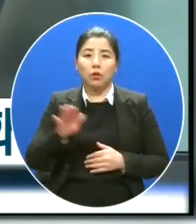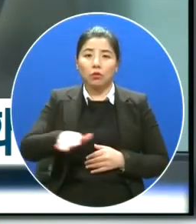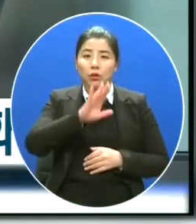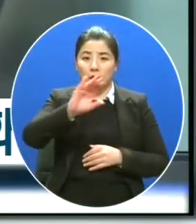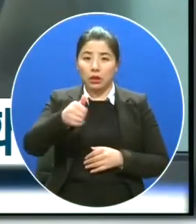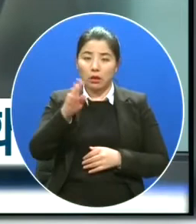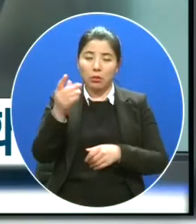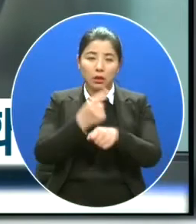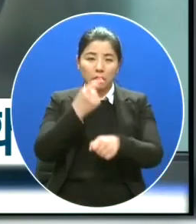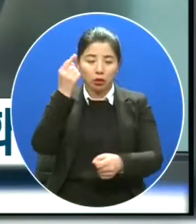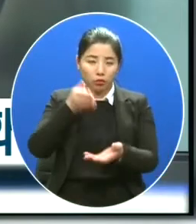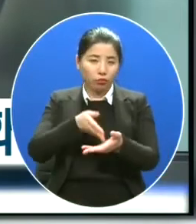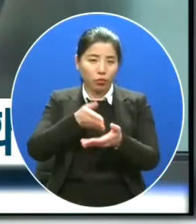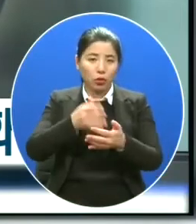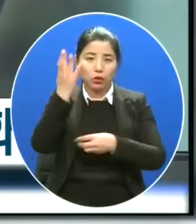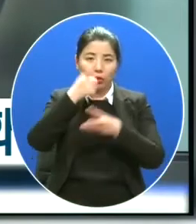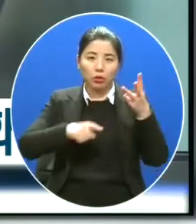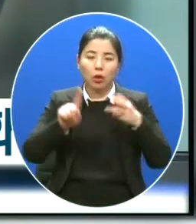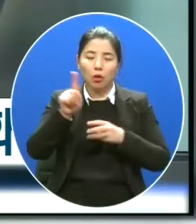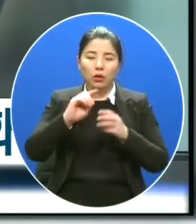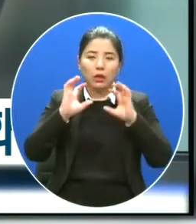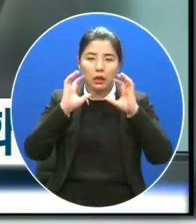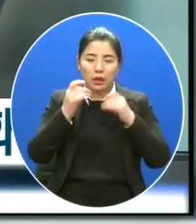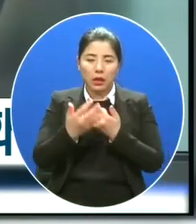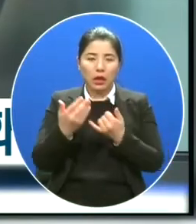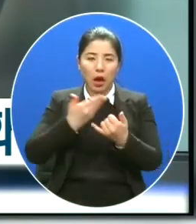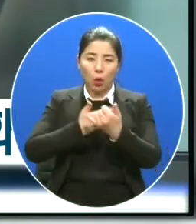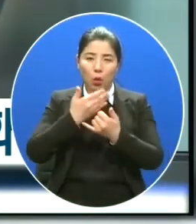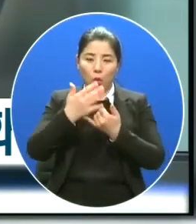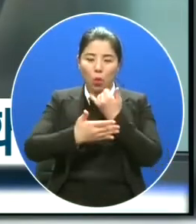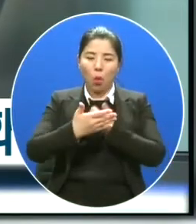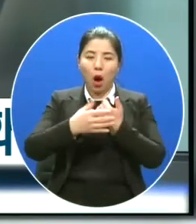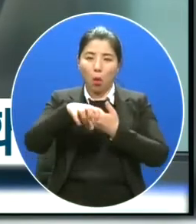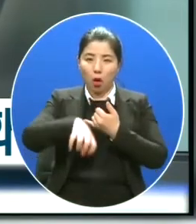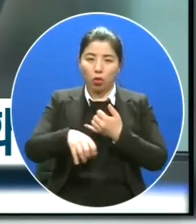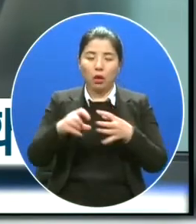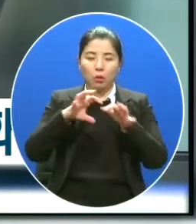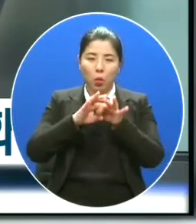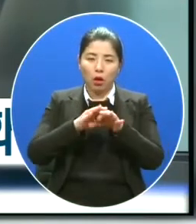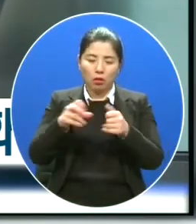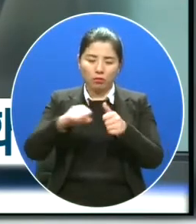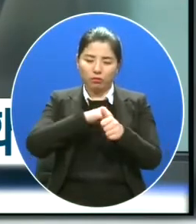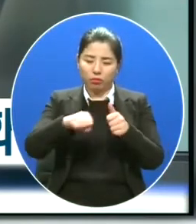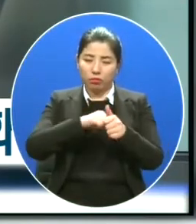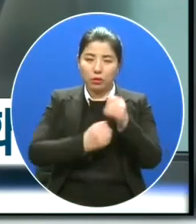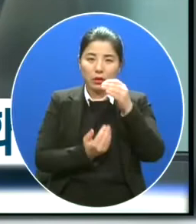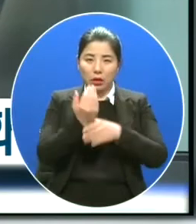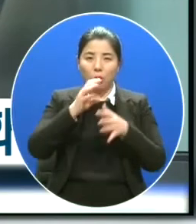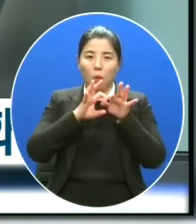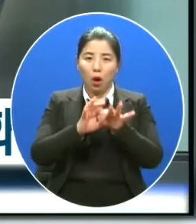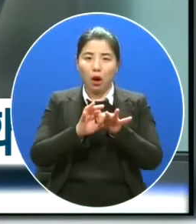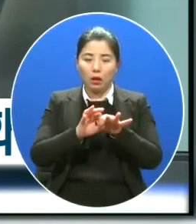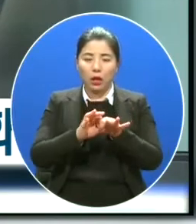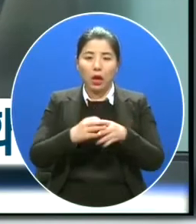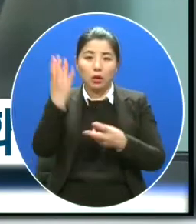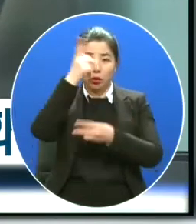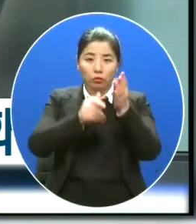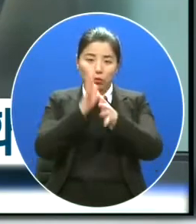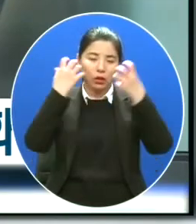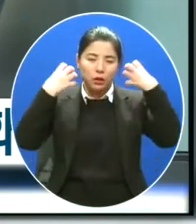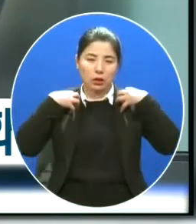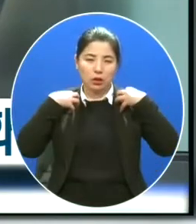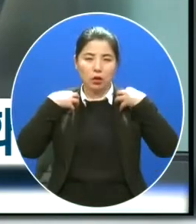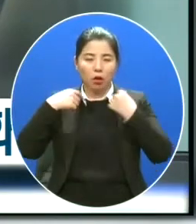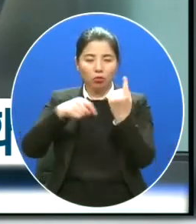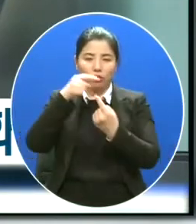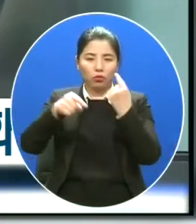저희 CJB가 지난해 보도한 청주의 한 아동 양육시설에서 일어난 학대 사건과 관련해 청주시가 해당 시설에 1개월